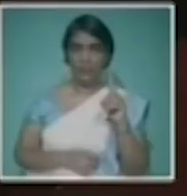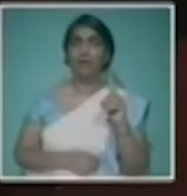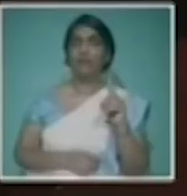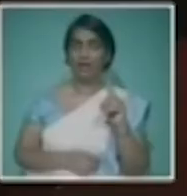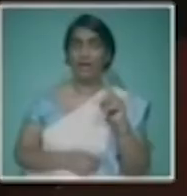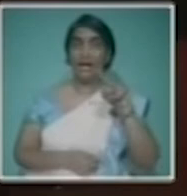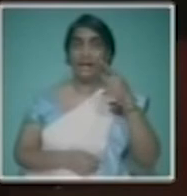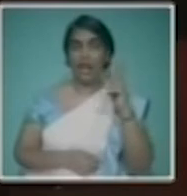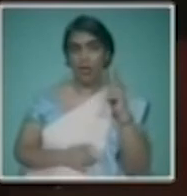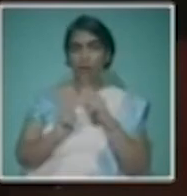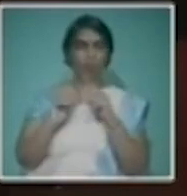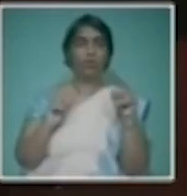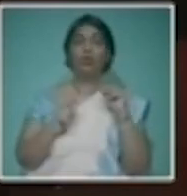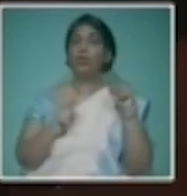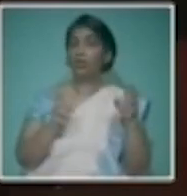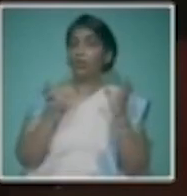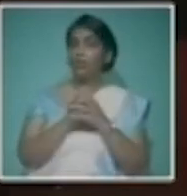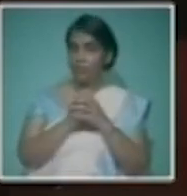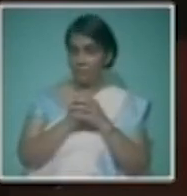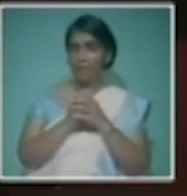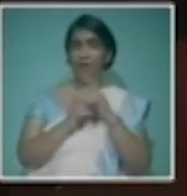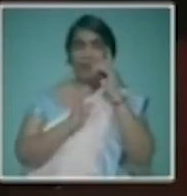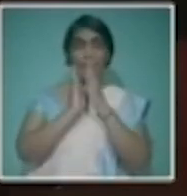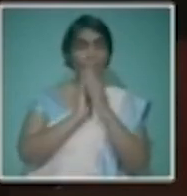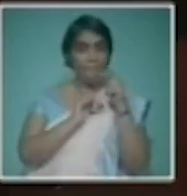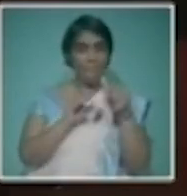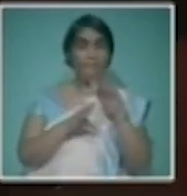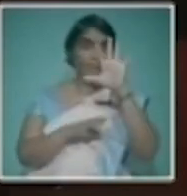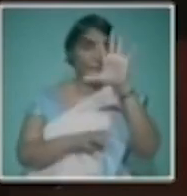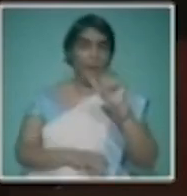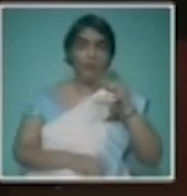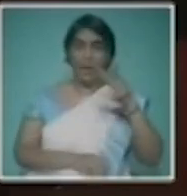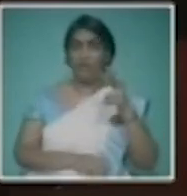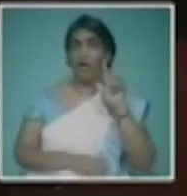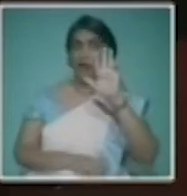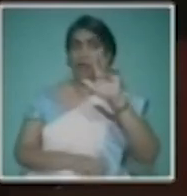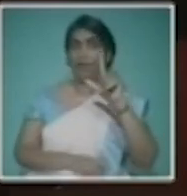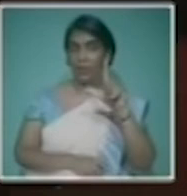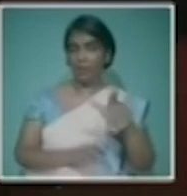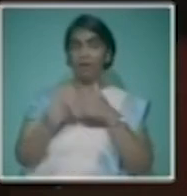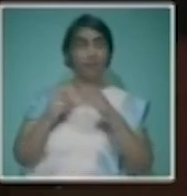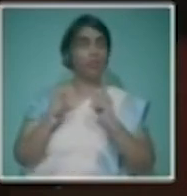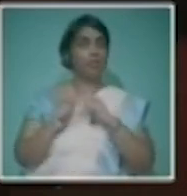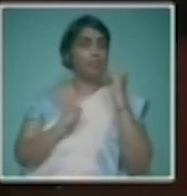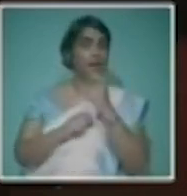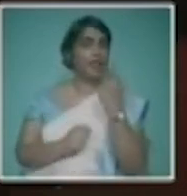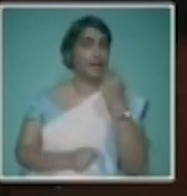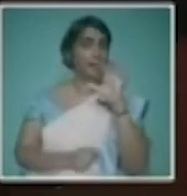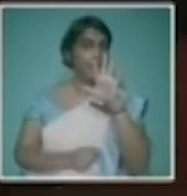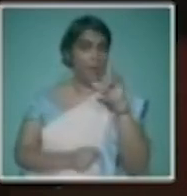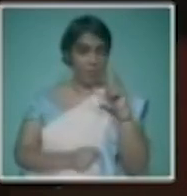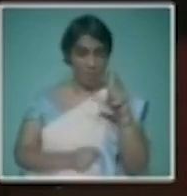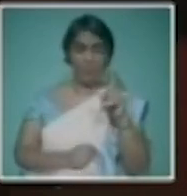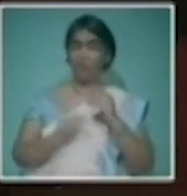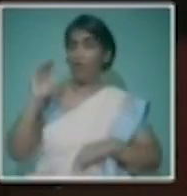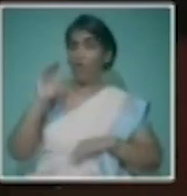3990ක් වැඩිදුරටත් පාර්ලිමේන්තුවේදී අදහස් දක්වමින් විශේෂ බහර අමාත්‍ය කංචන විජේසිකර මහතා ප්‍රකාශ කළේ විශාල මාසික විදුලි බිලක් සහිත ආගමික